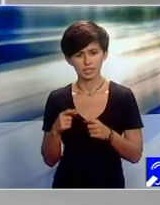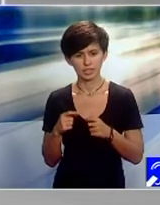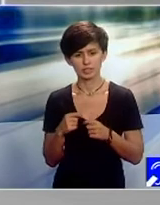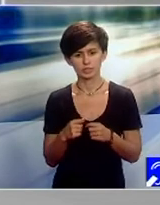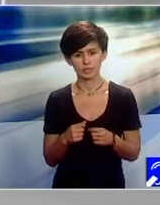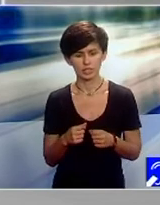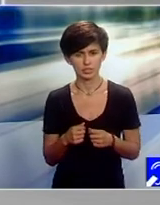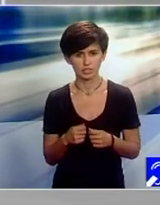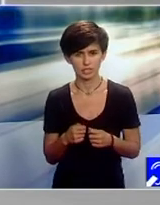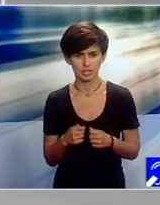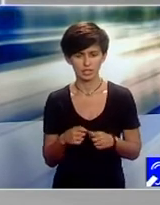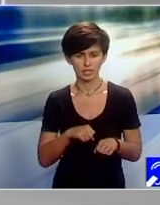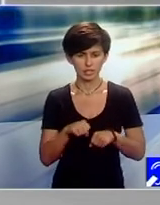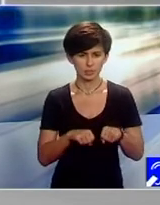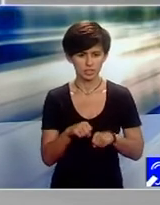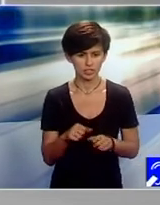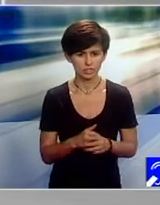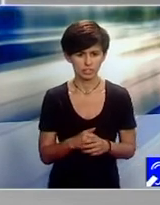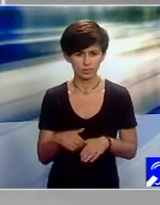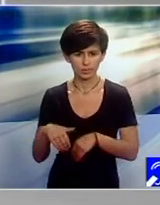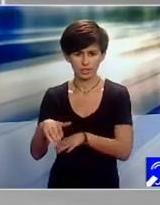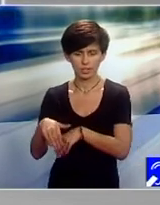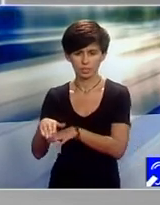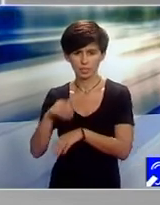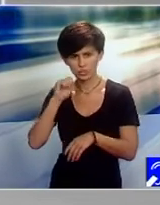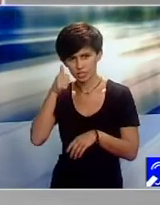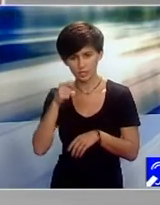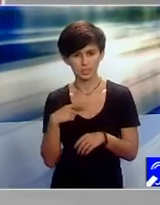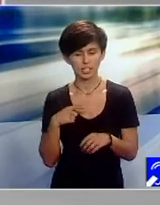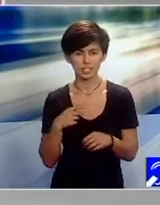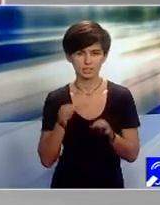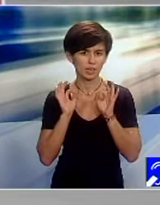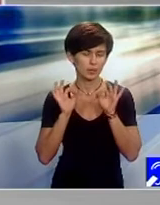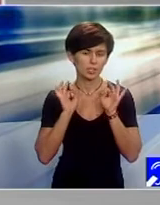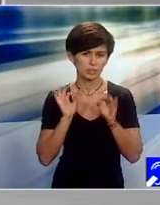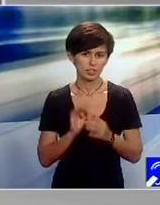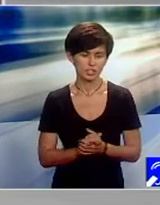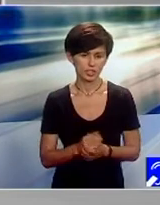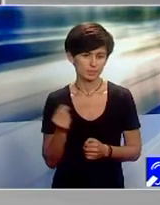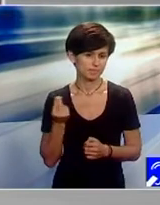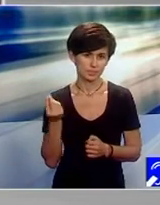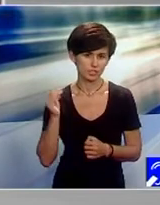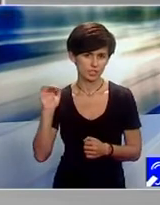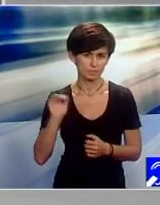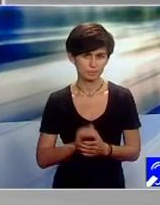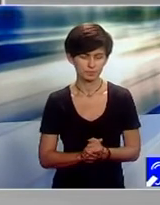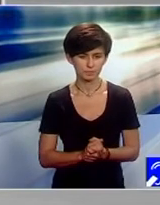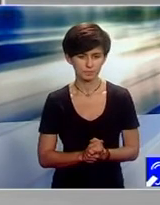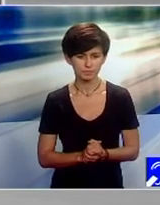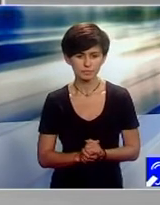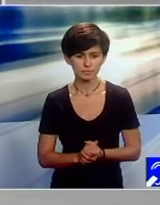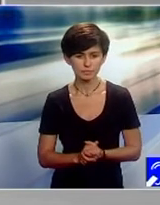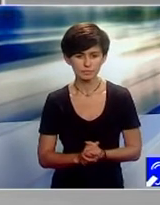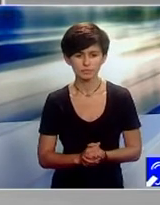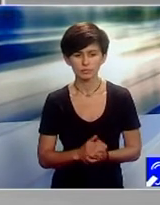Marșul de mâine este însă unul mai special. Așa, să aflăm de ce e unul mai special. Pentru că